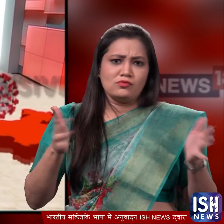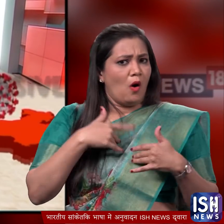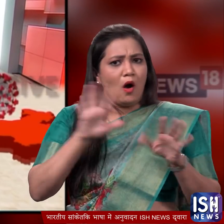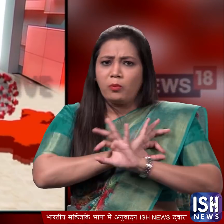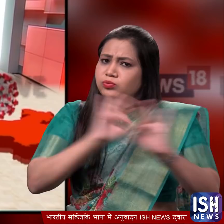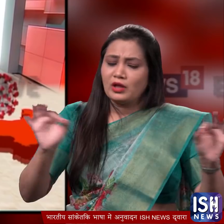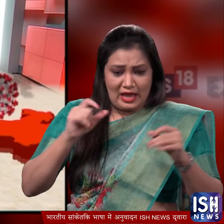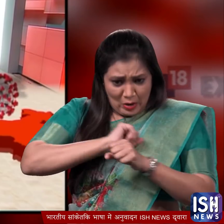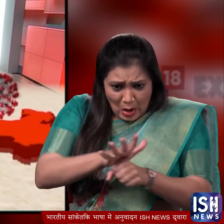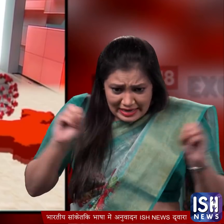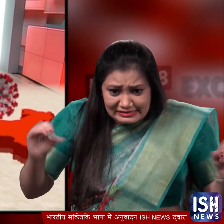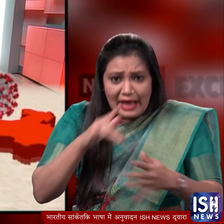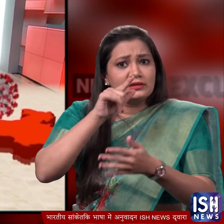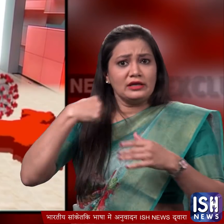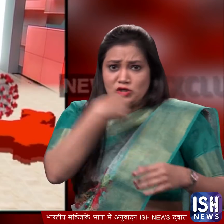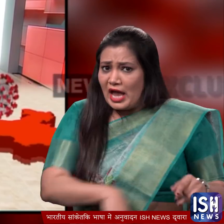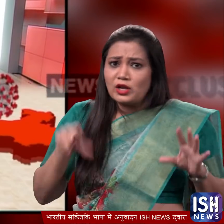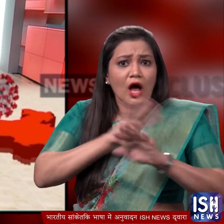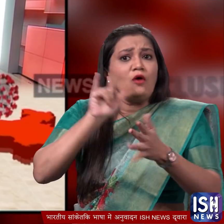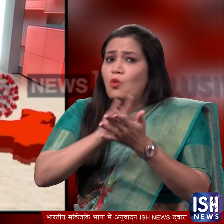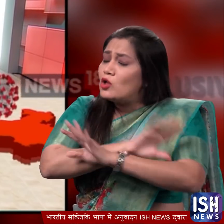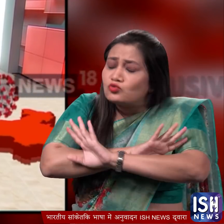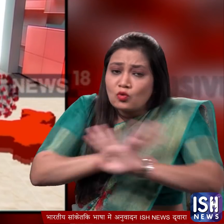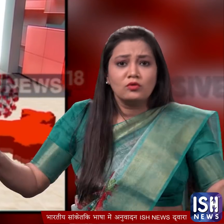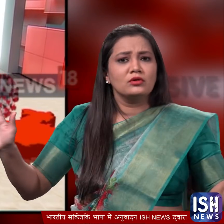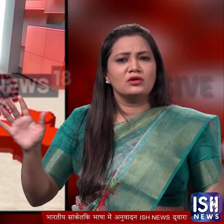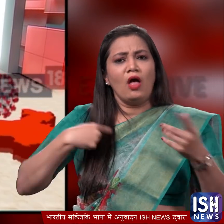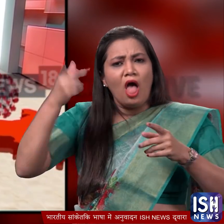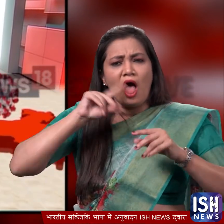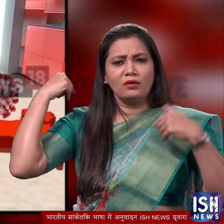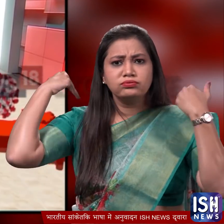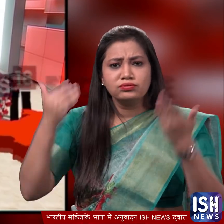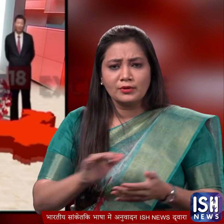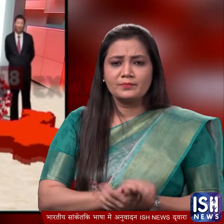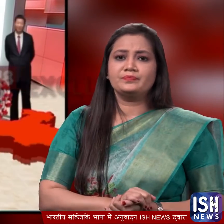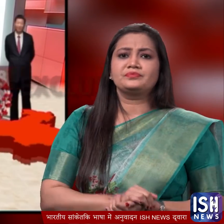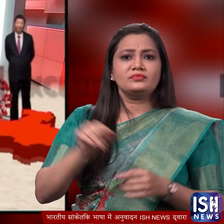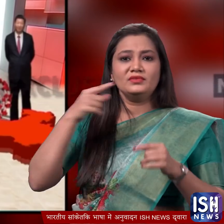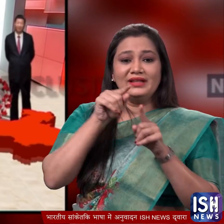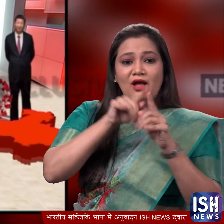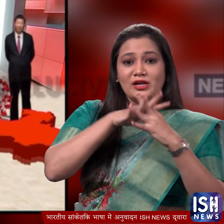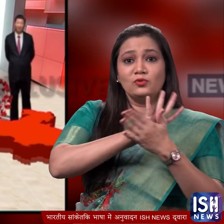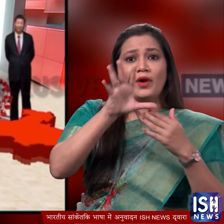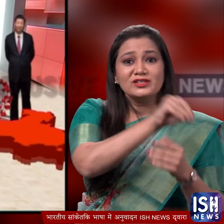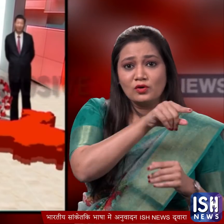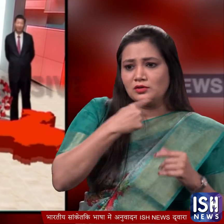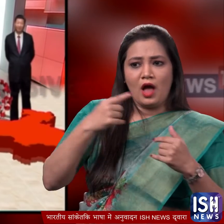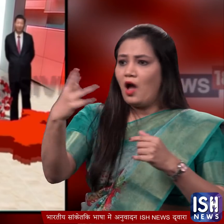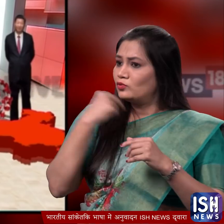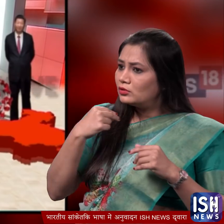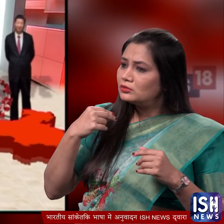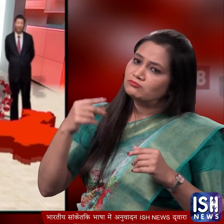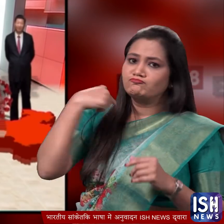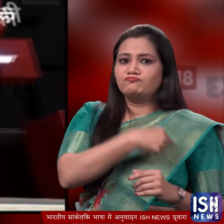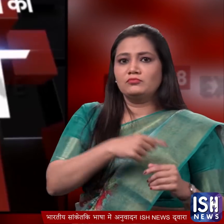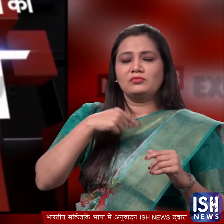झूठा दावा कर चुका है कि कोरोना वायरस की शुरुआत वुहान से नहीं हुई थी। खबर है कि देश में दाखिल होने की मंजूरी न दिए जाने से WHO